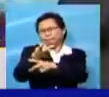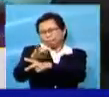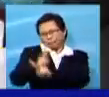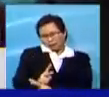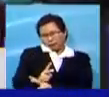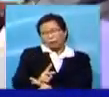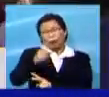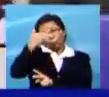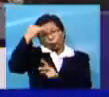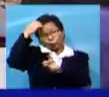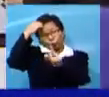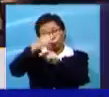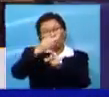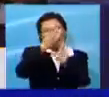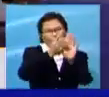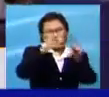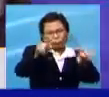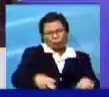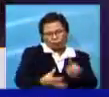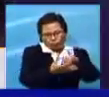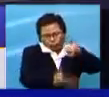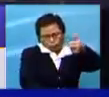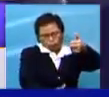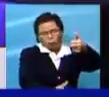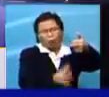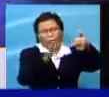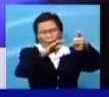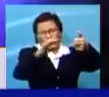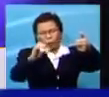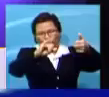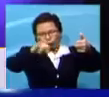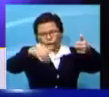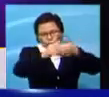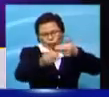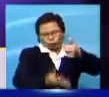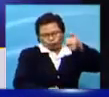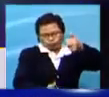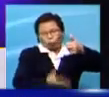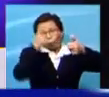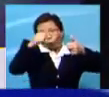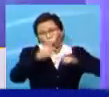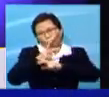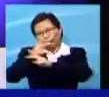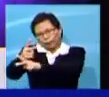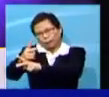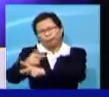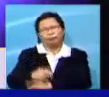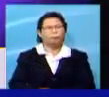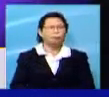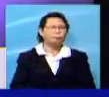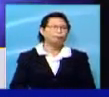Bagi tujuan itu, Bank Rakyat memperuntuk dana berjumlah RM500 juta.